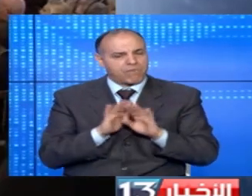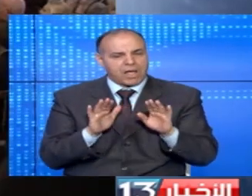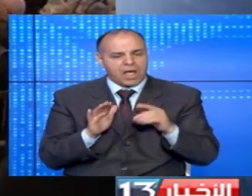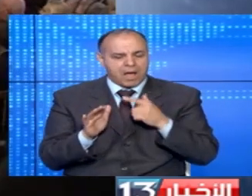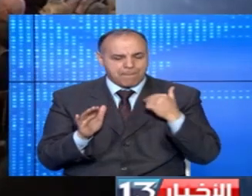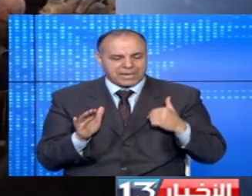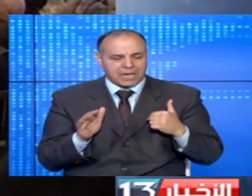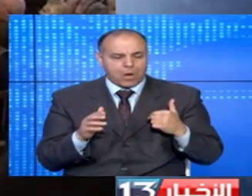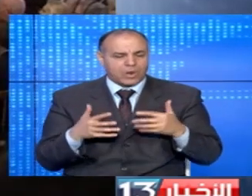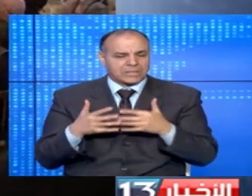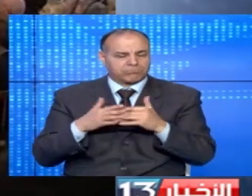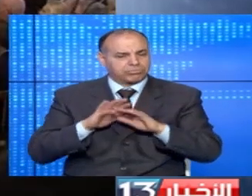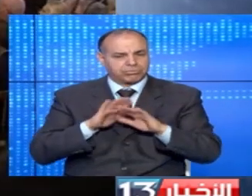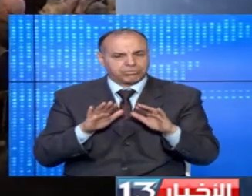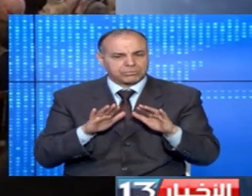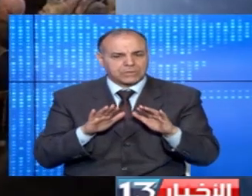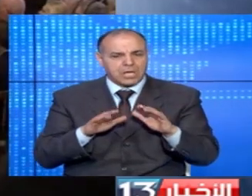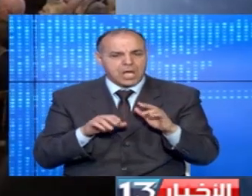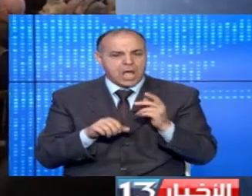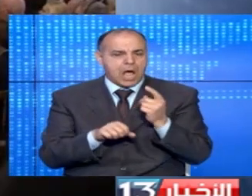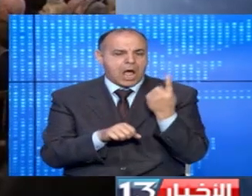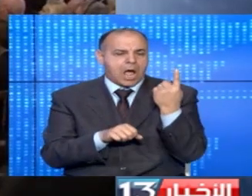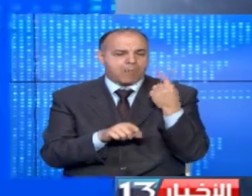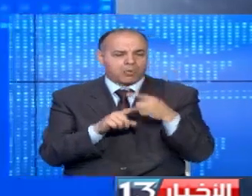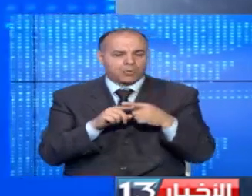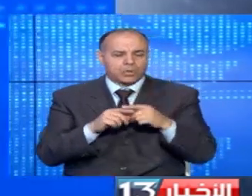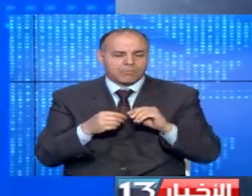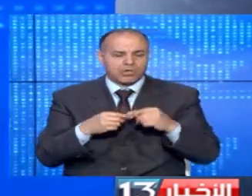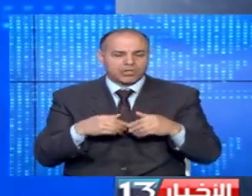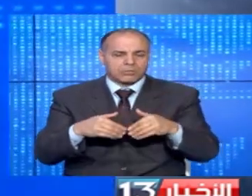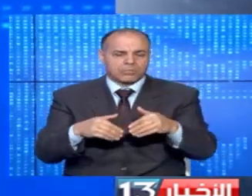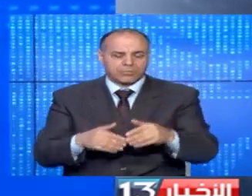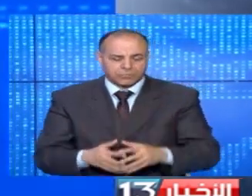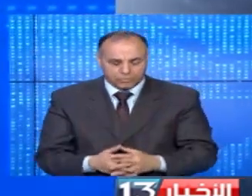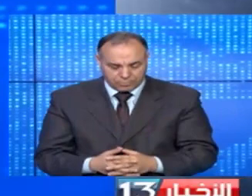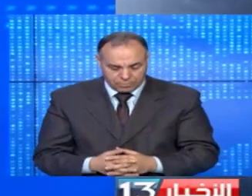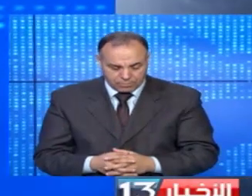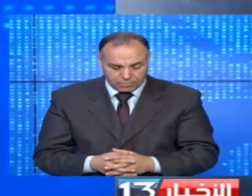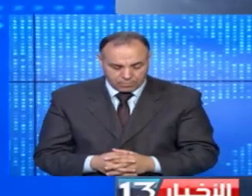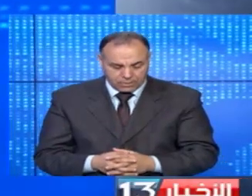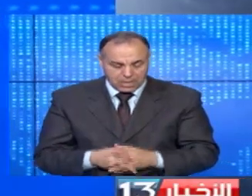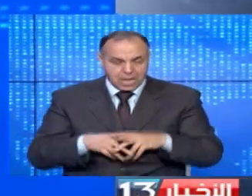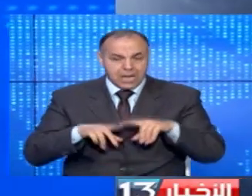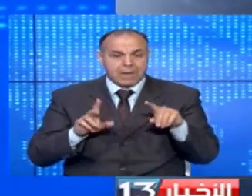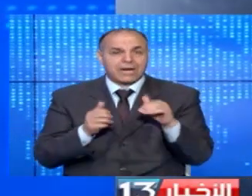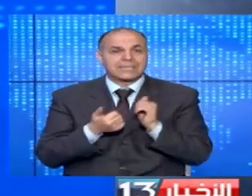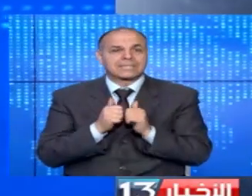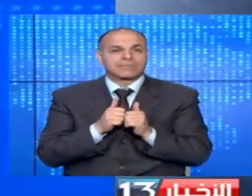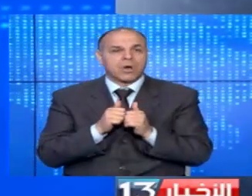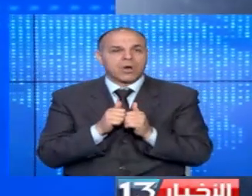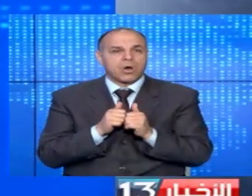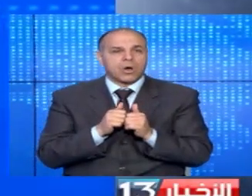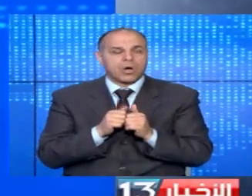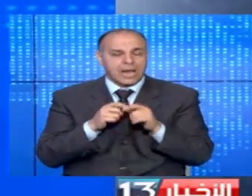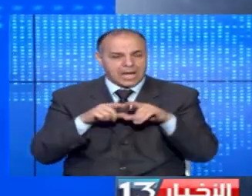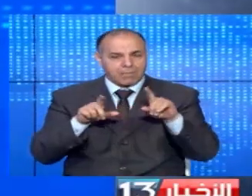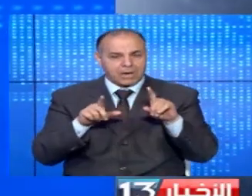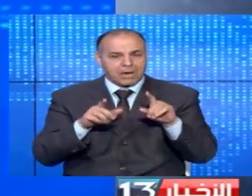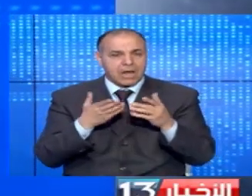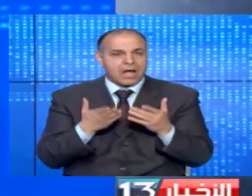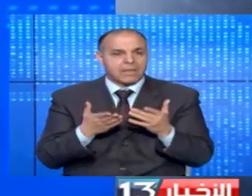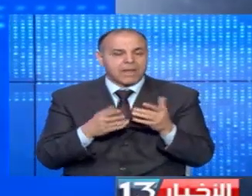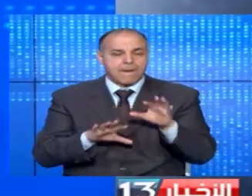وواشنطن استمرت نحو عام ونصف وفي اخبار الرياضه في هذه النشره يستهل